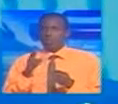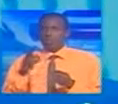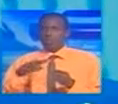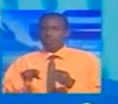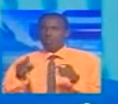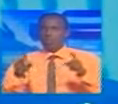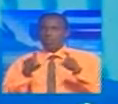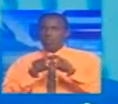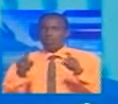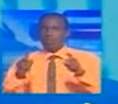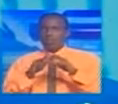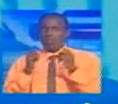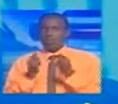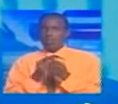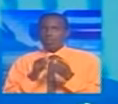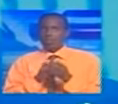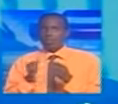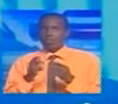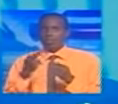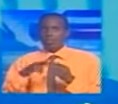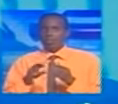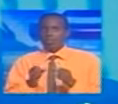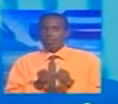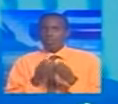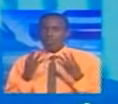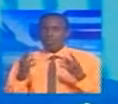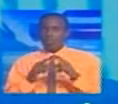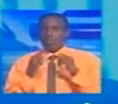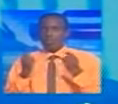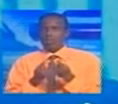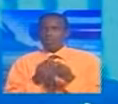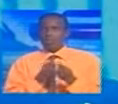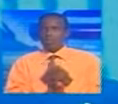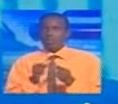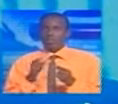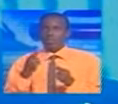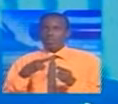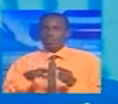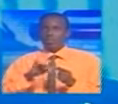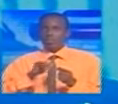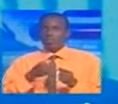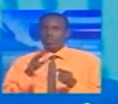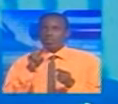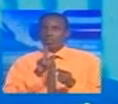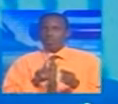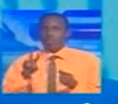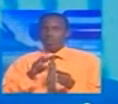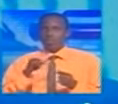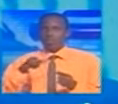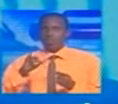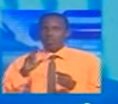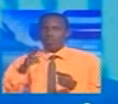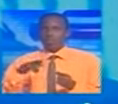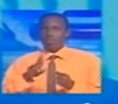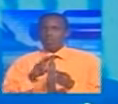sinistres donc sont nombreux. Mais les sinistrés, pardon, sont nombreux. L'alerte a été permanente pour les pompiers de Djiboutiville et l'ensemble des autorités se sont rendus